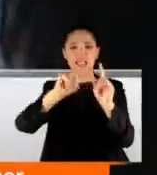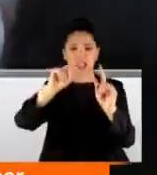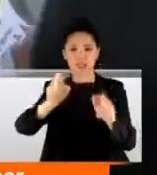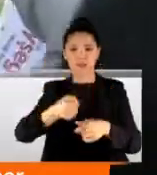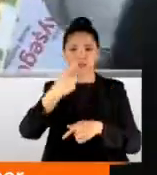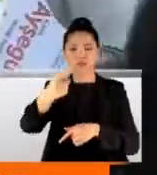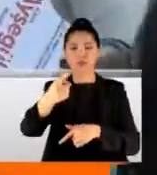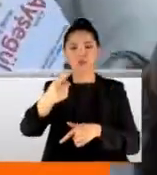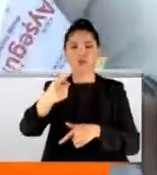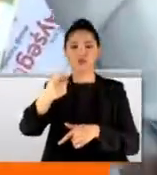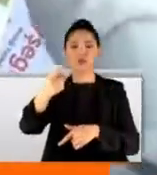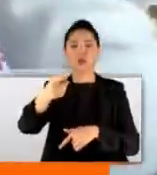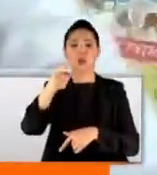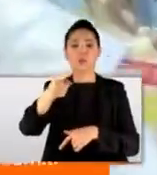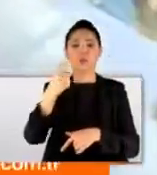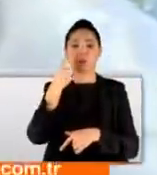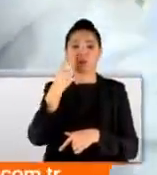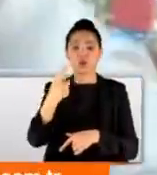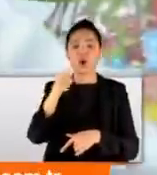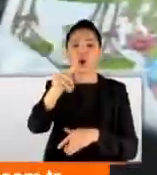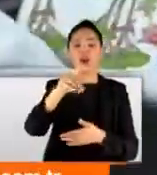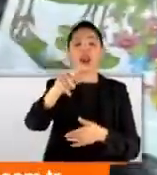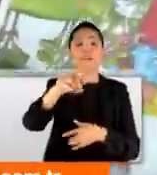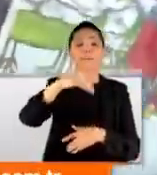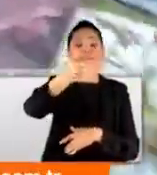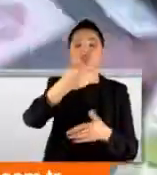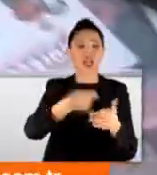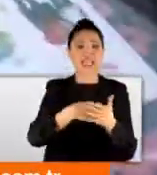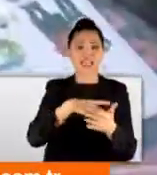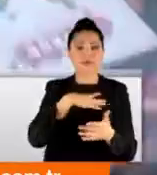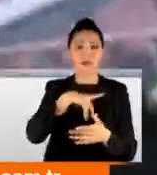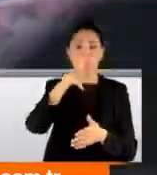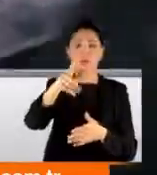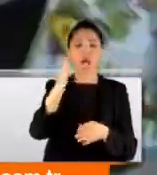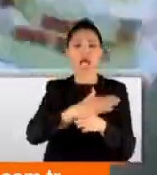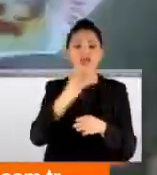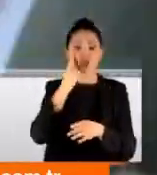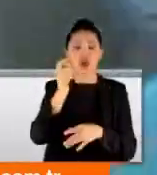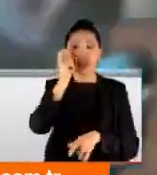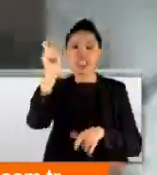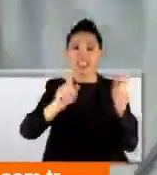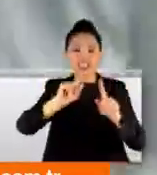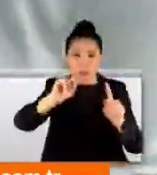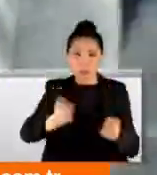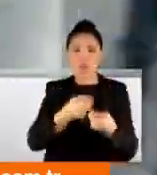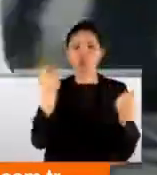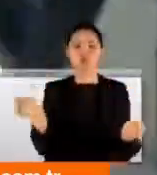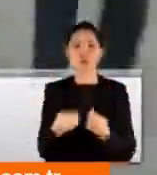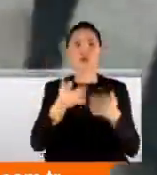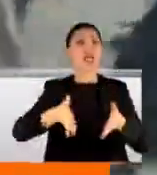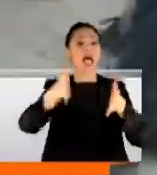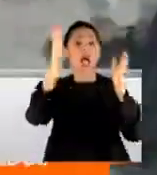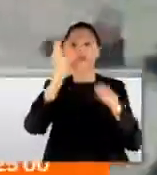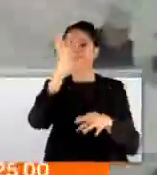ve abi. Hastaneye Ege Ilgaz, bu da İnan bir abi. Diğer isim. Buradan kişilerin tespiti gerçekleşiyor. Yani